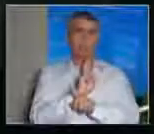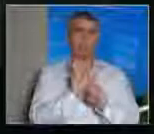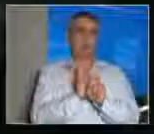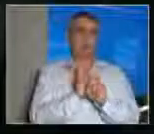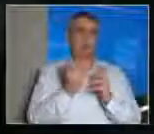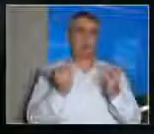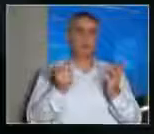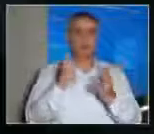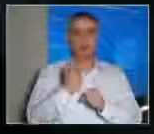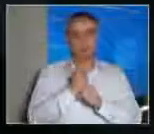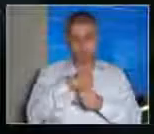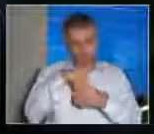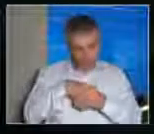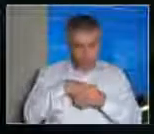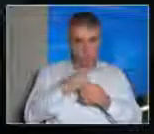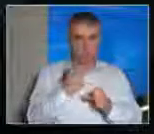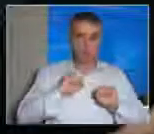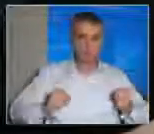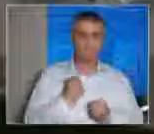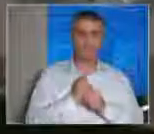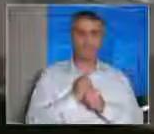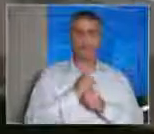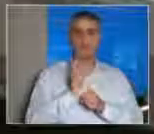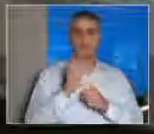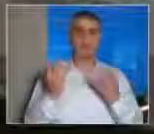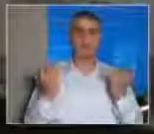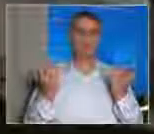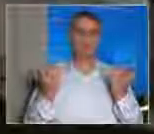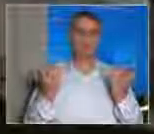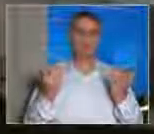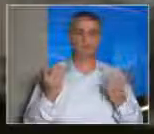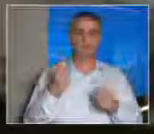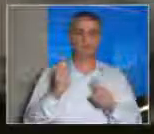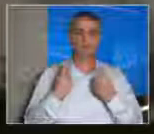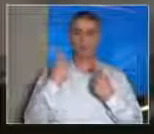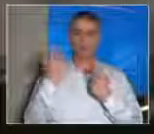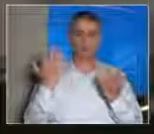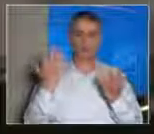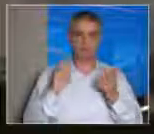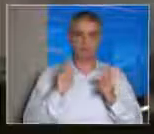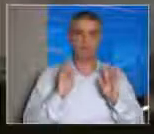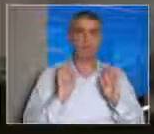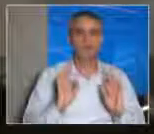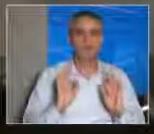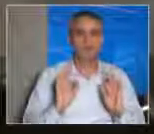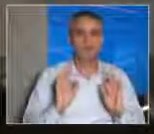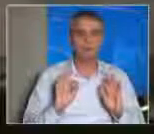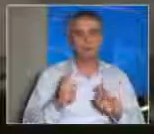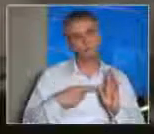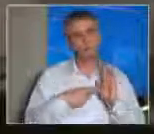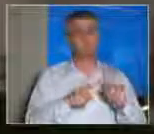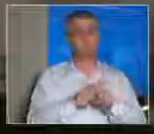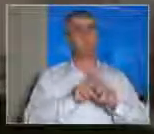חסינות, רק הפעולה צריכה להיות פעולה פוזיטיבית ולא דבר שקורה מאליו. זה לא שבאמת, אתה יודע, משדרים